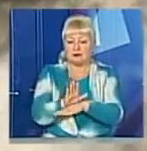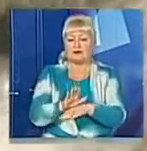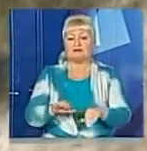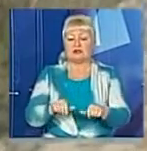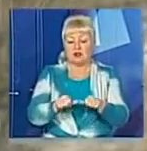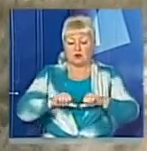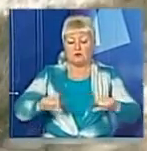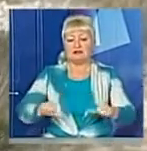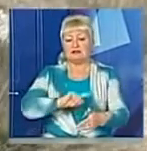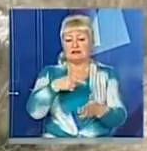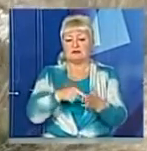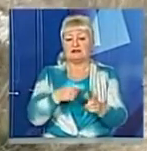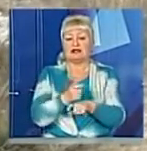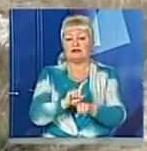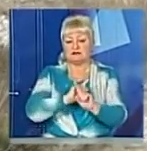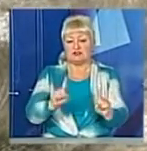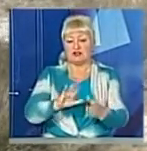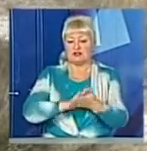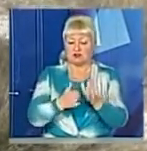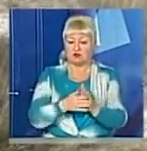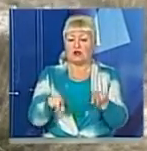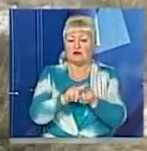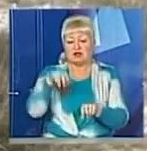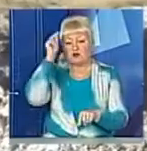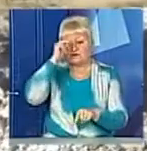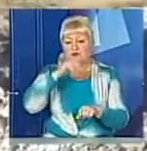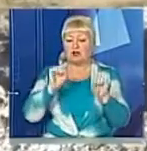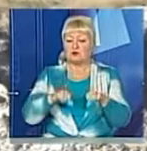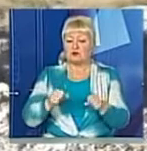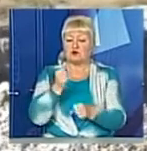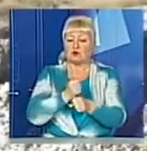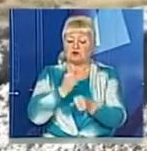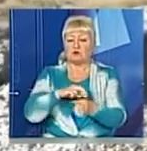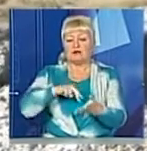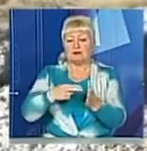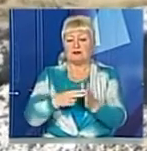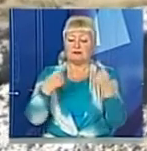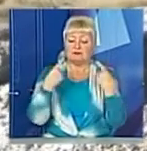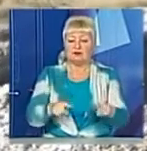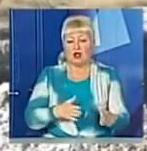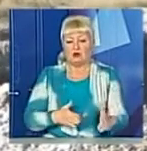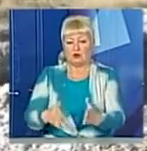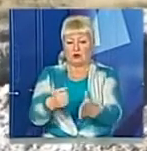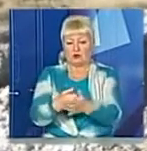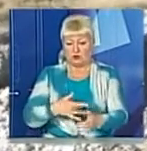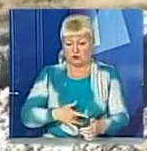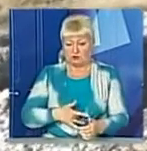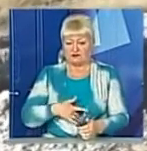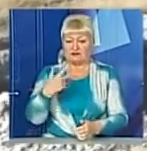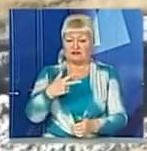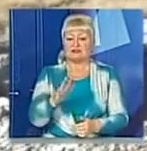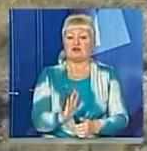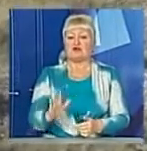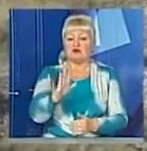надзвичайних ситуацій. Також фахівці вивчають можливість розробити план альтернативної дороги до Трускавця. Нагадаю, 30